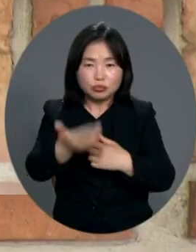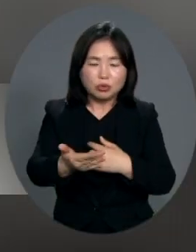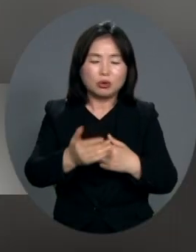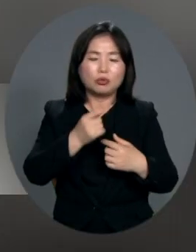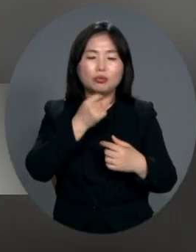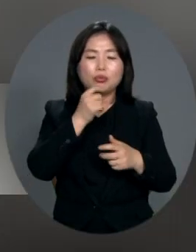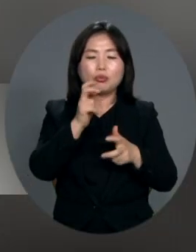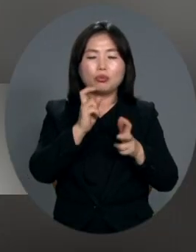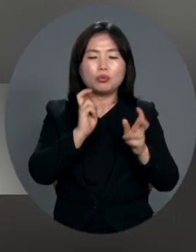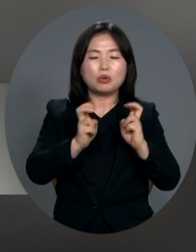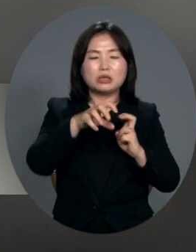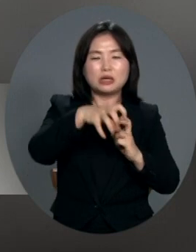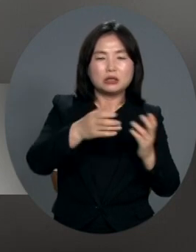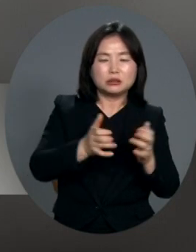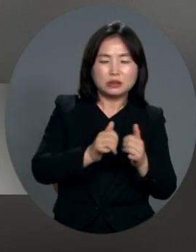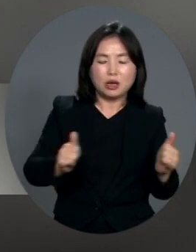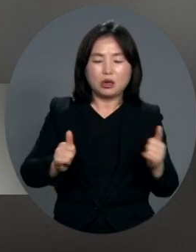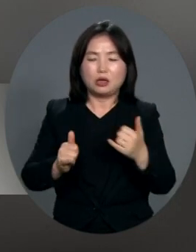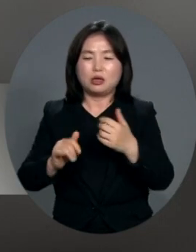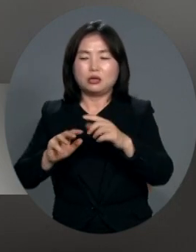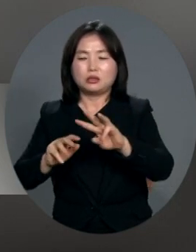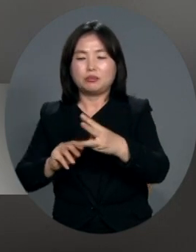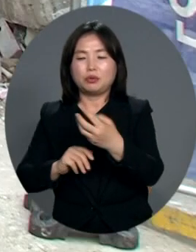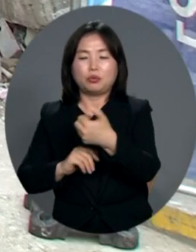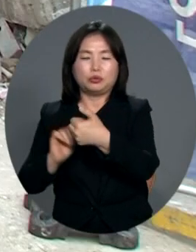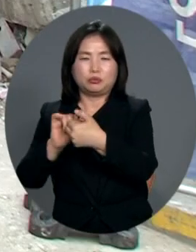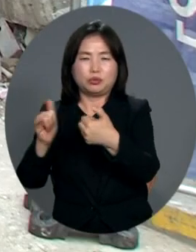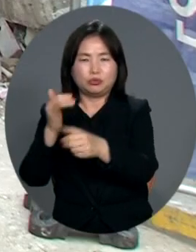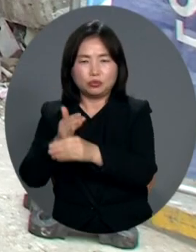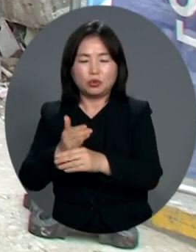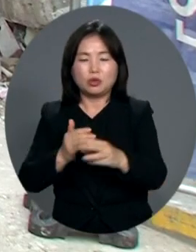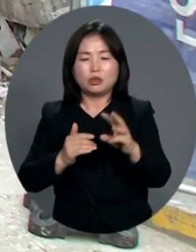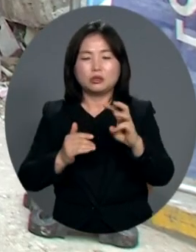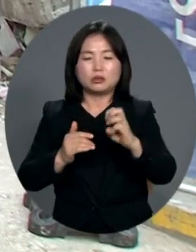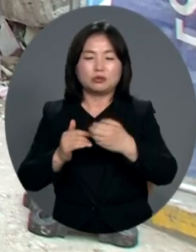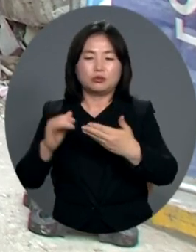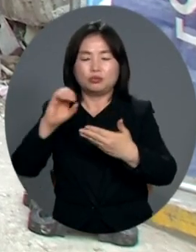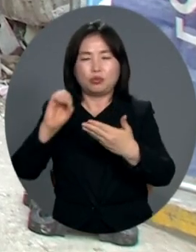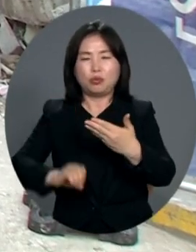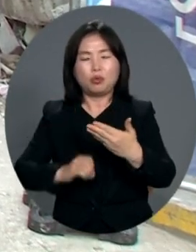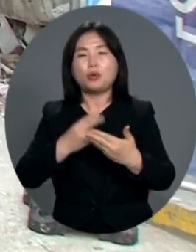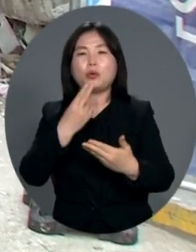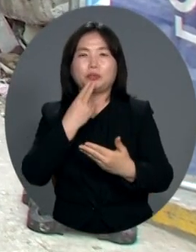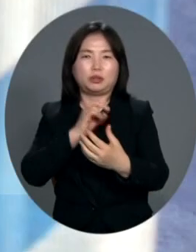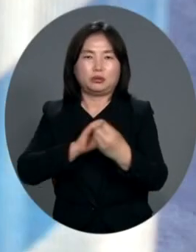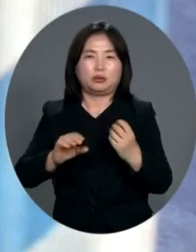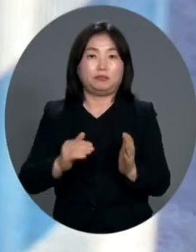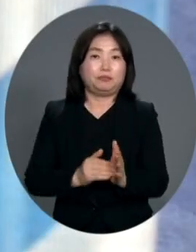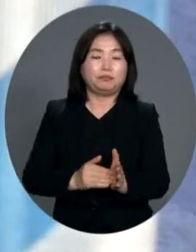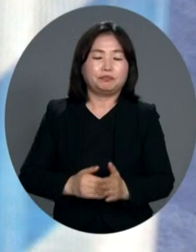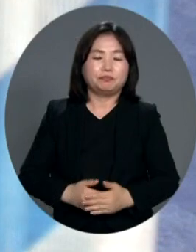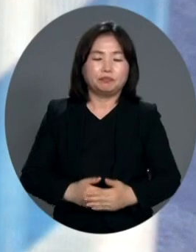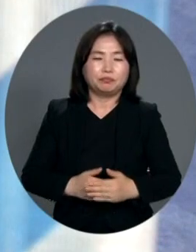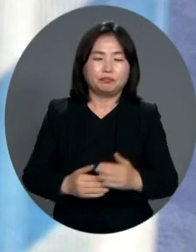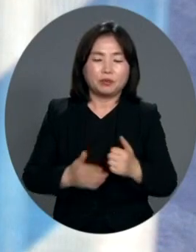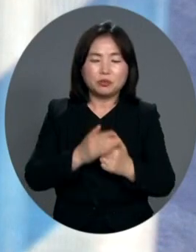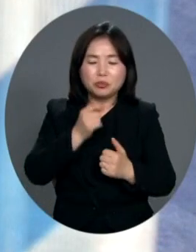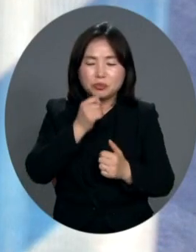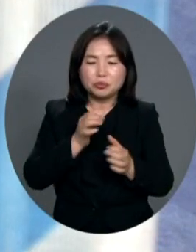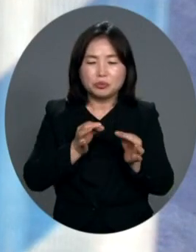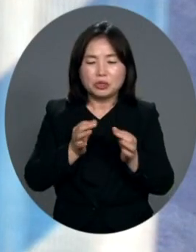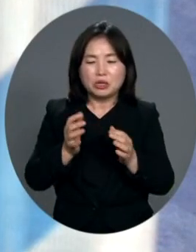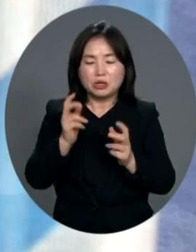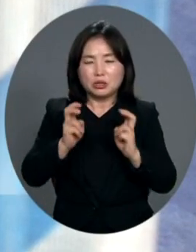소규모 사업장에서 일하는 노동자 350여 명 중 39%가 없다고 했습니다. 이런 소규모